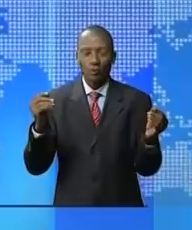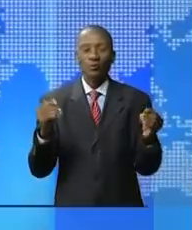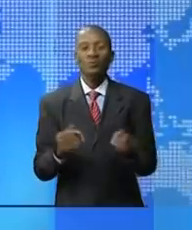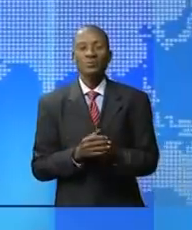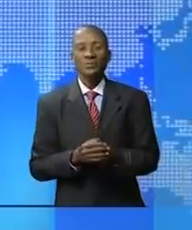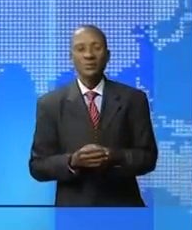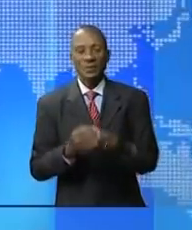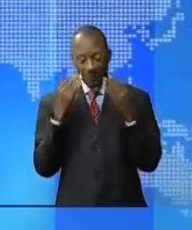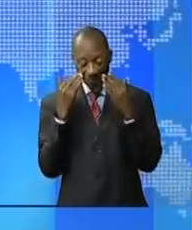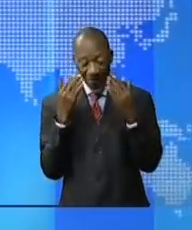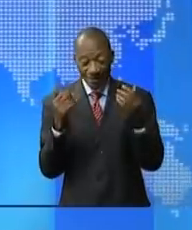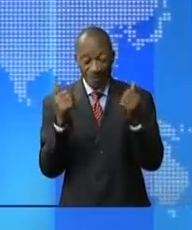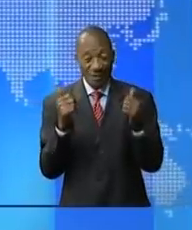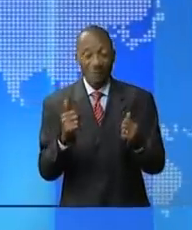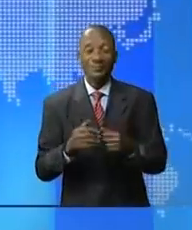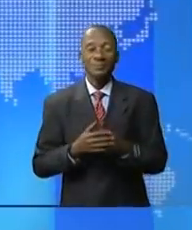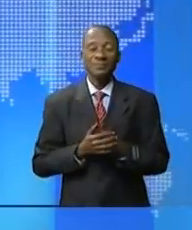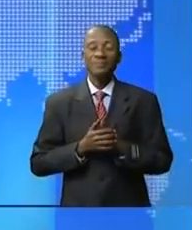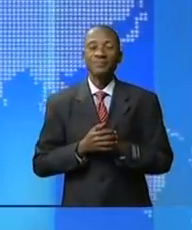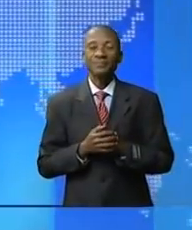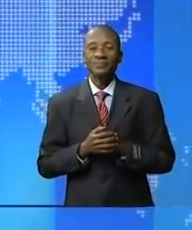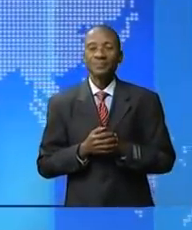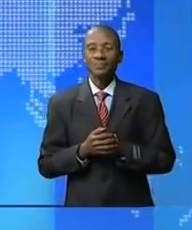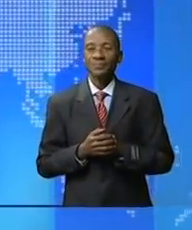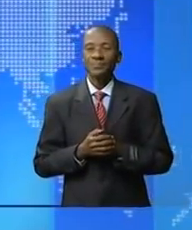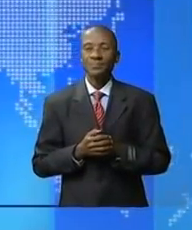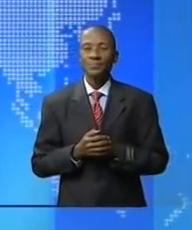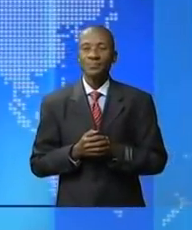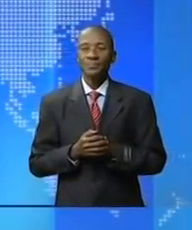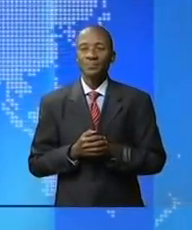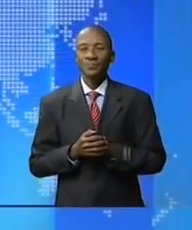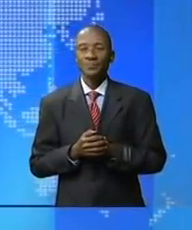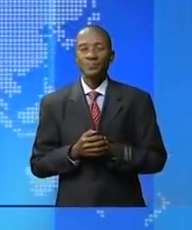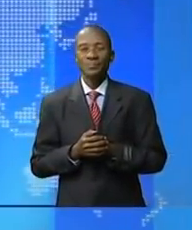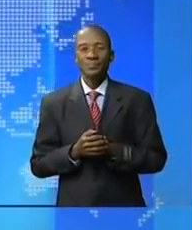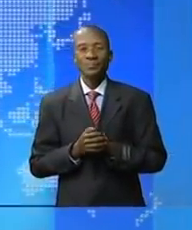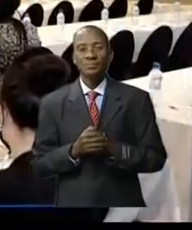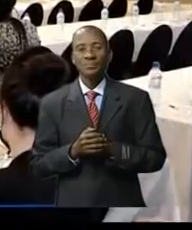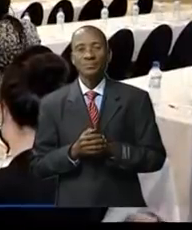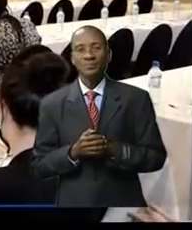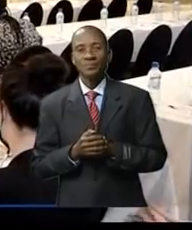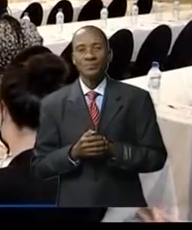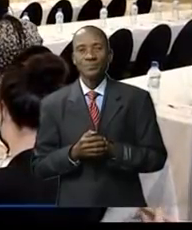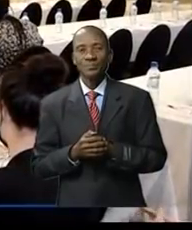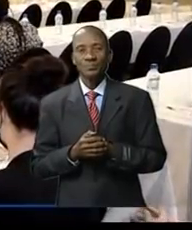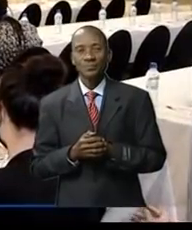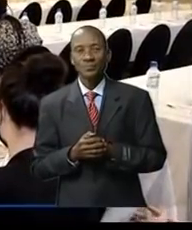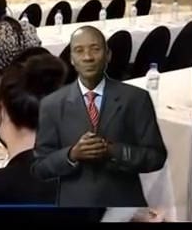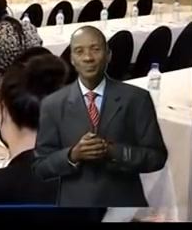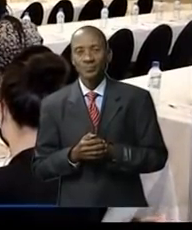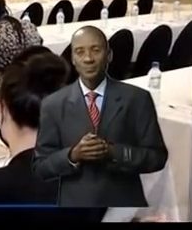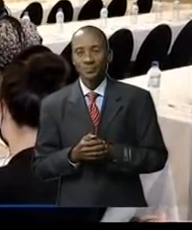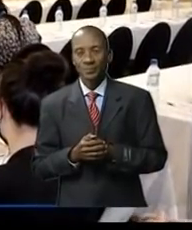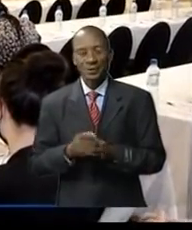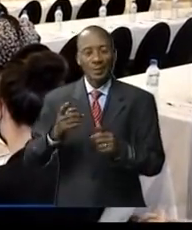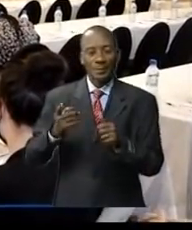approche nationale d'exploitation du système énergétique en RDC. Reportage. Un premier